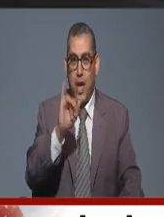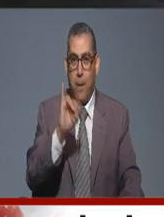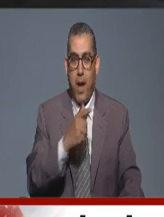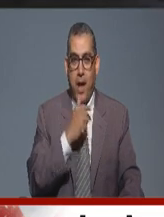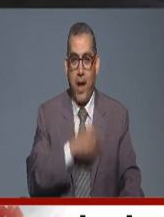اتفضل يا اسامه